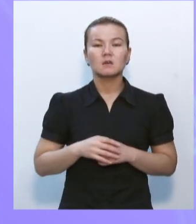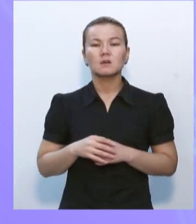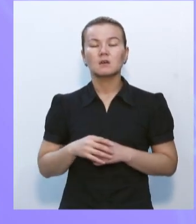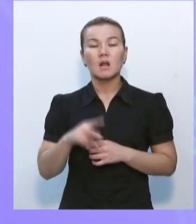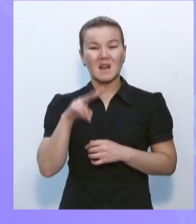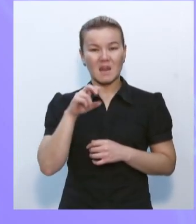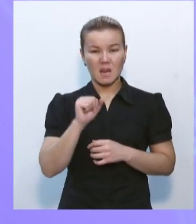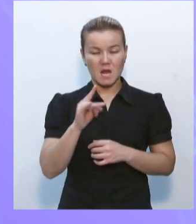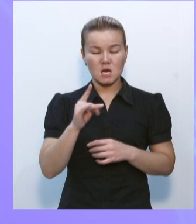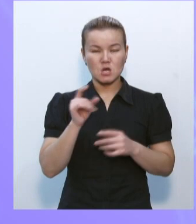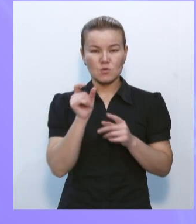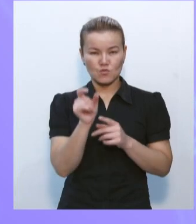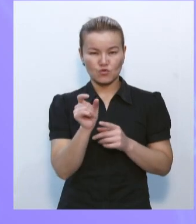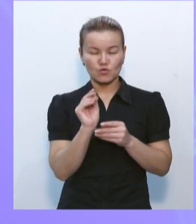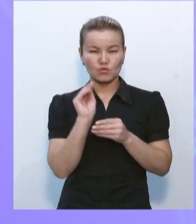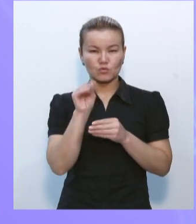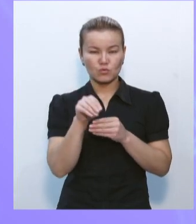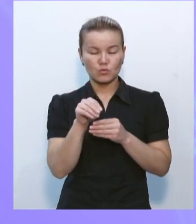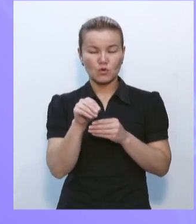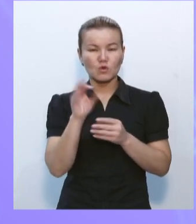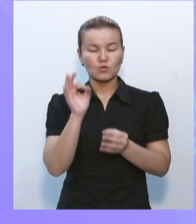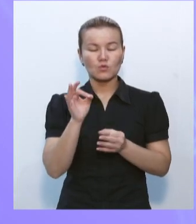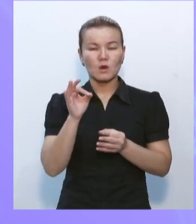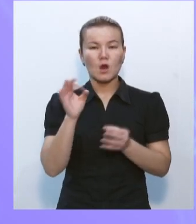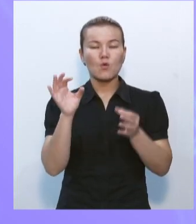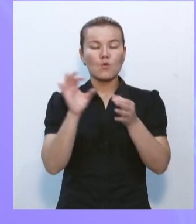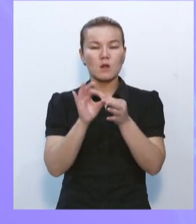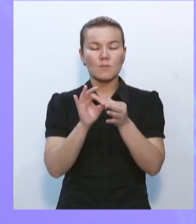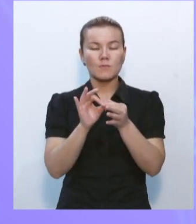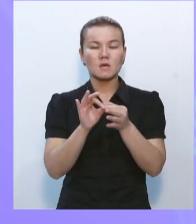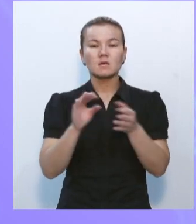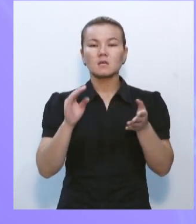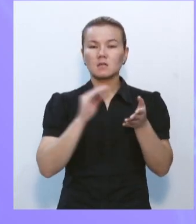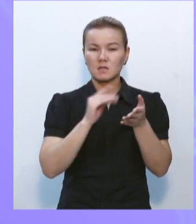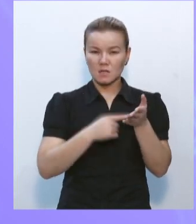Лар мүчөсүн туура улап, дептерге жазгыла.